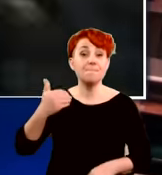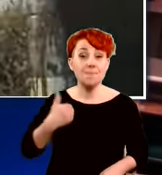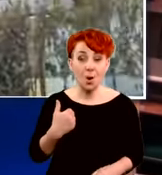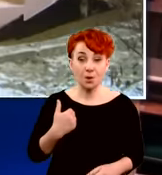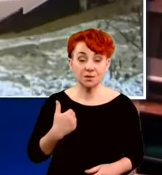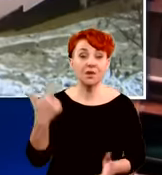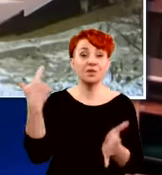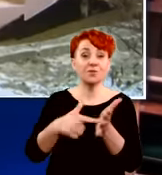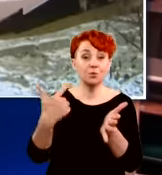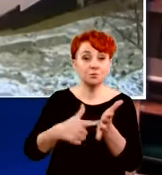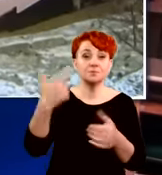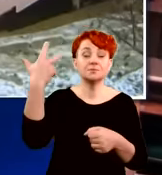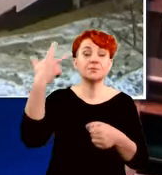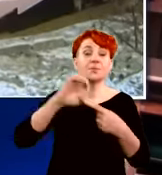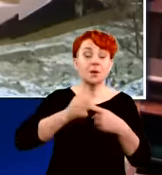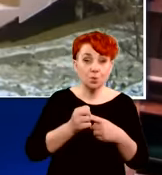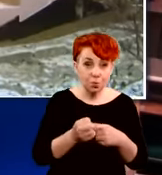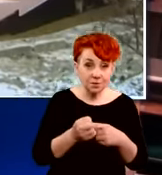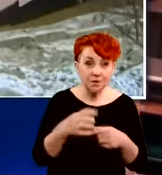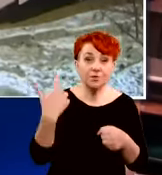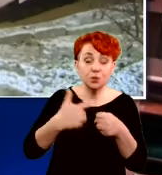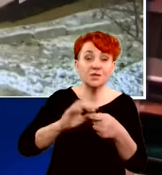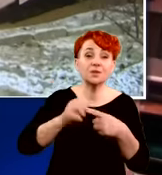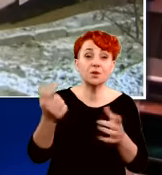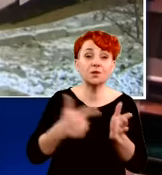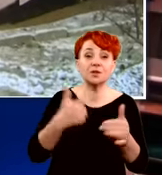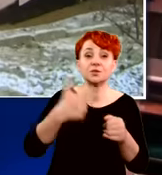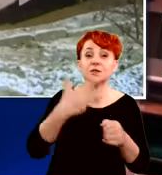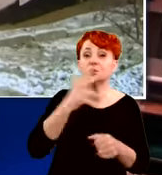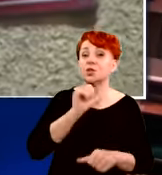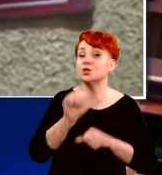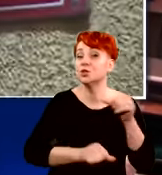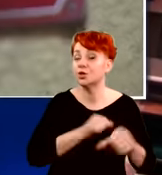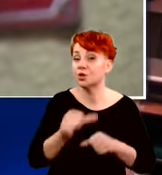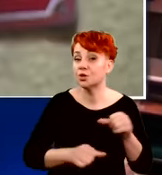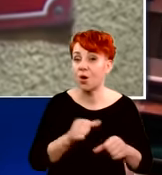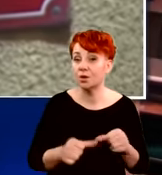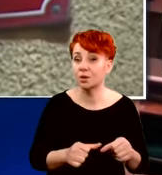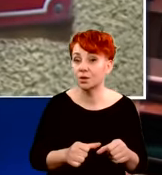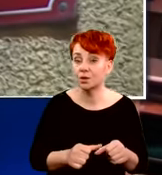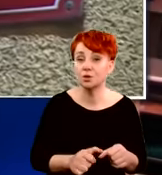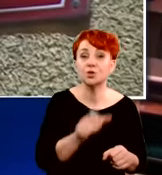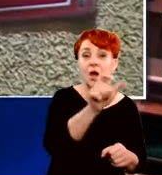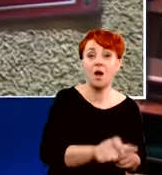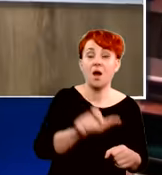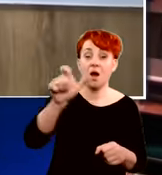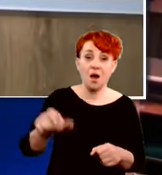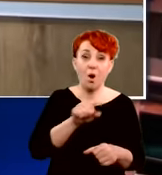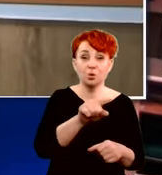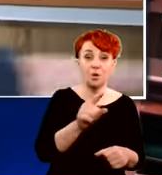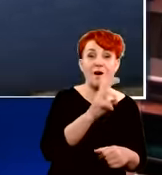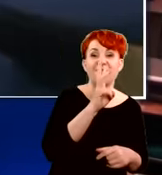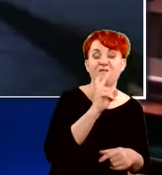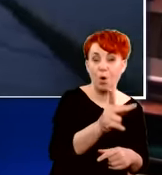z 20 grudnia 2023 roku wskazujące panów Wąsika i Kamińskiego na